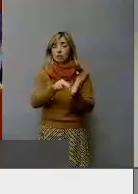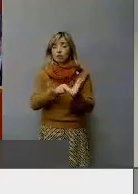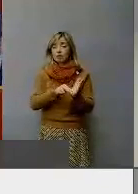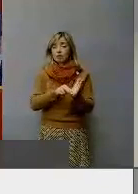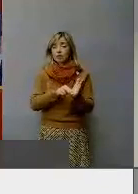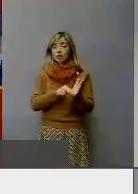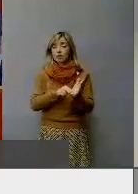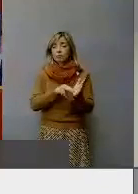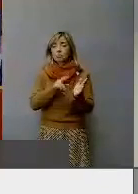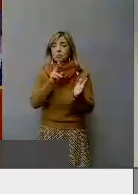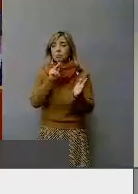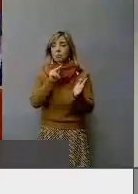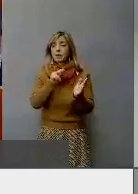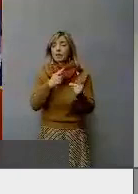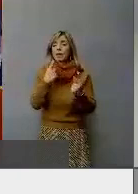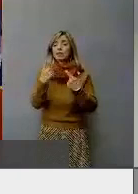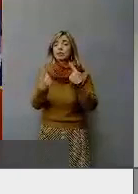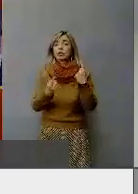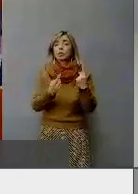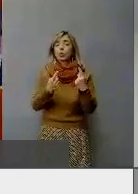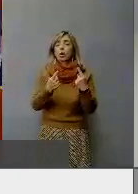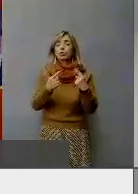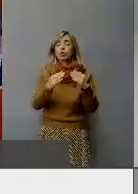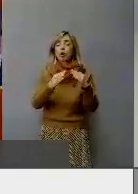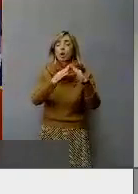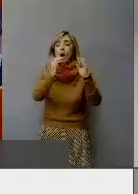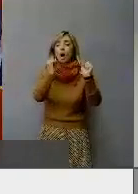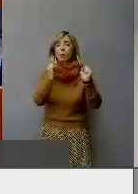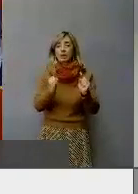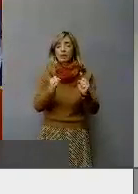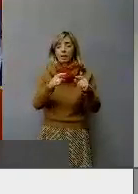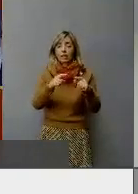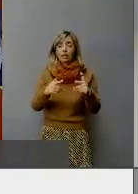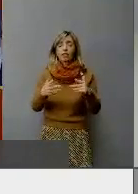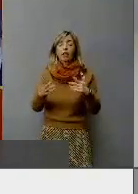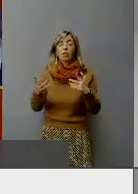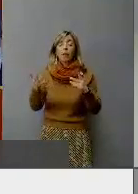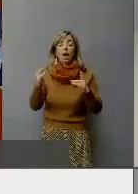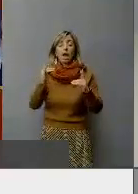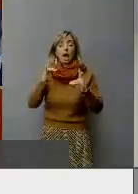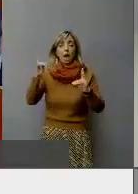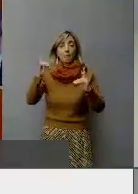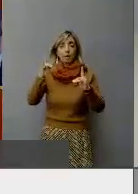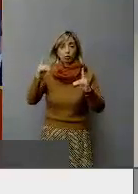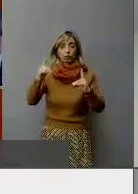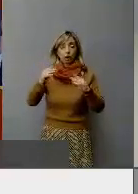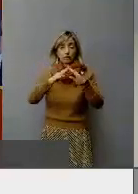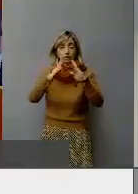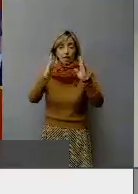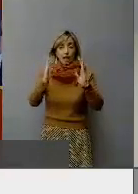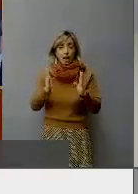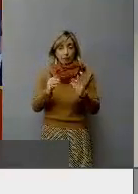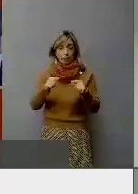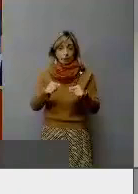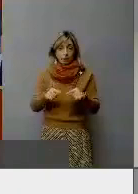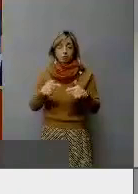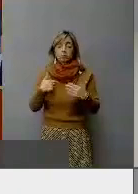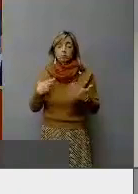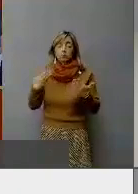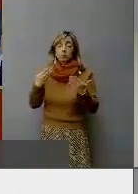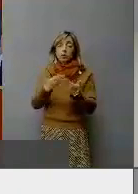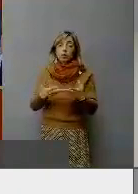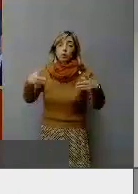abitativa e dell'emergenza abitativa allora intanto io ripropongo un ordine del giorno che l'ha segnalata anche a prefetto dove